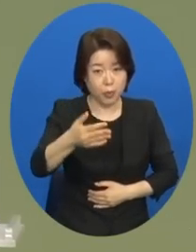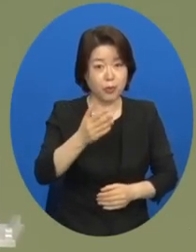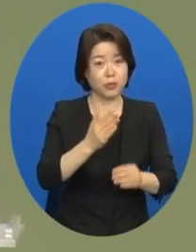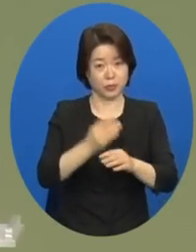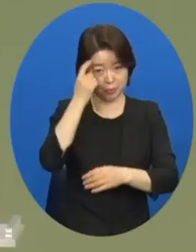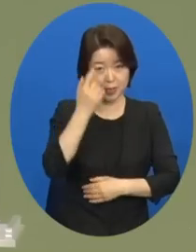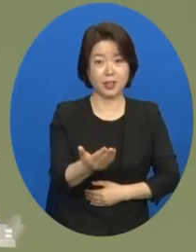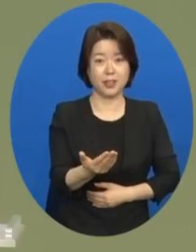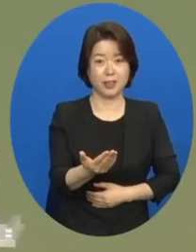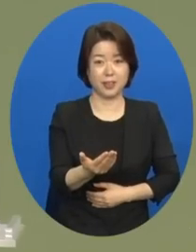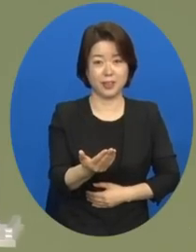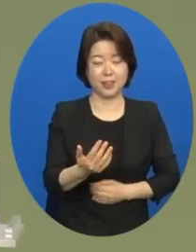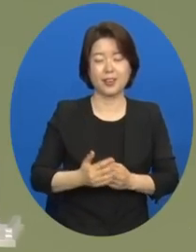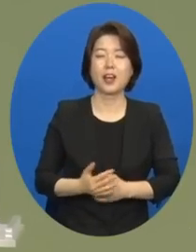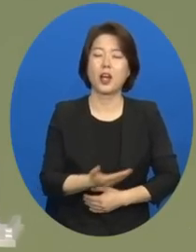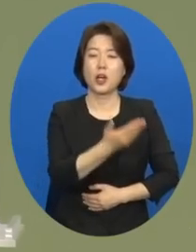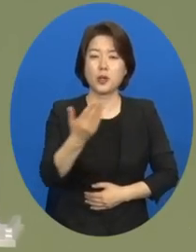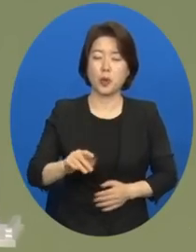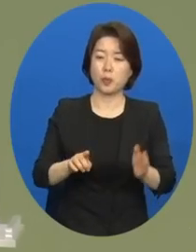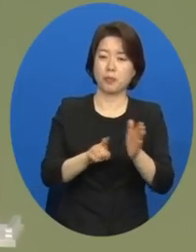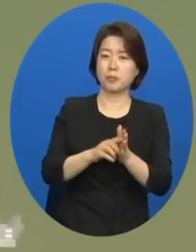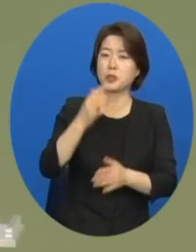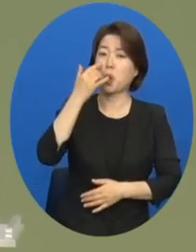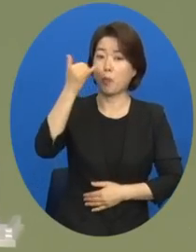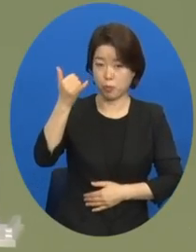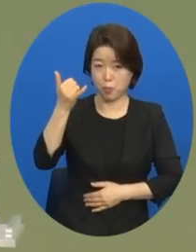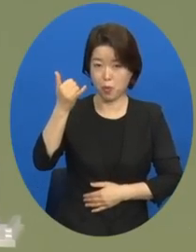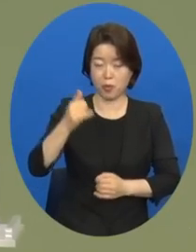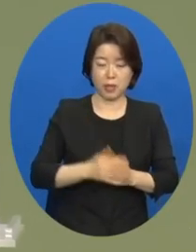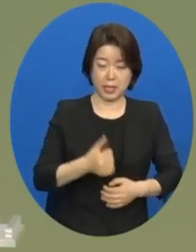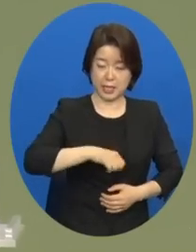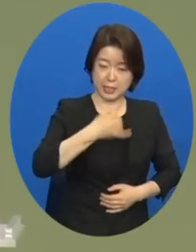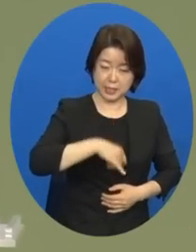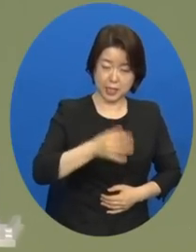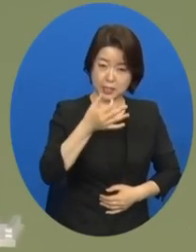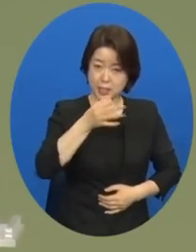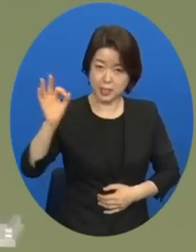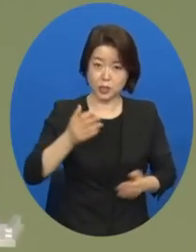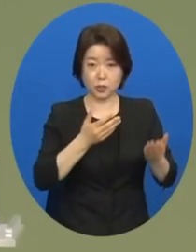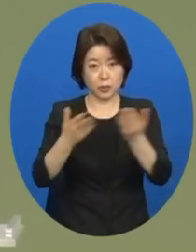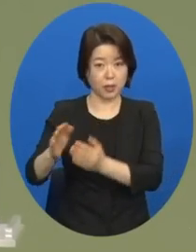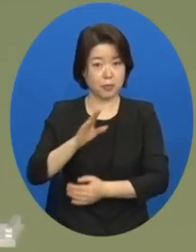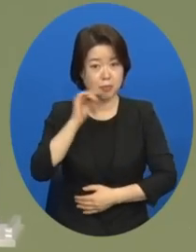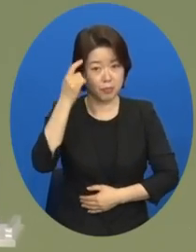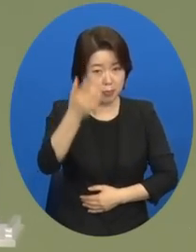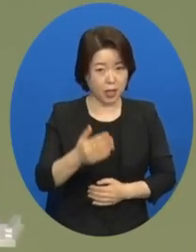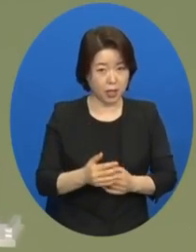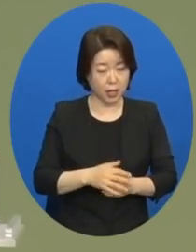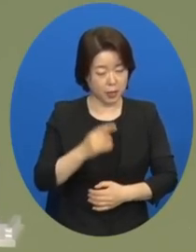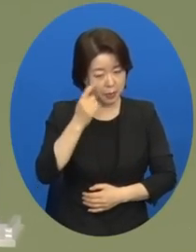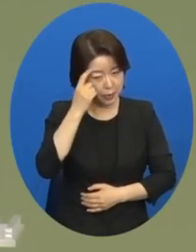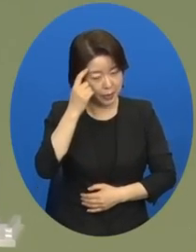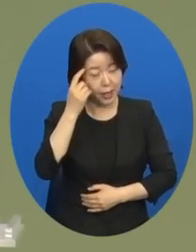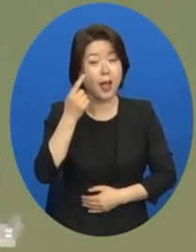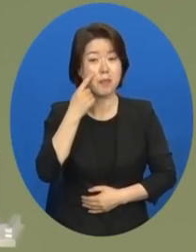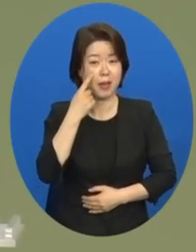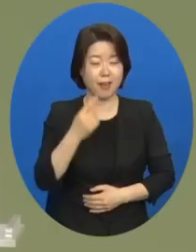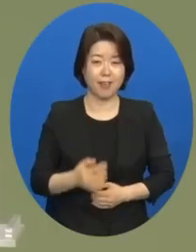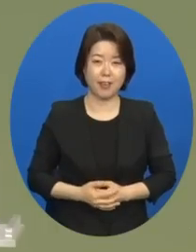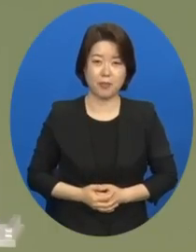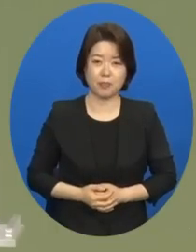여러분은 믿음의 부모라고 자녀들이 인정할 것 같습니다 그것도 한번 해보세요